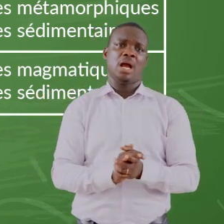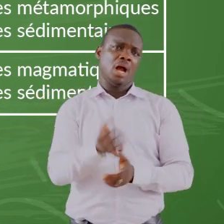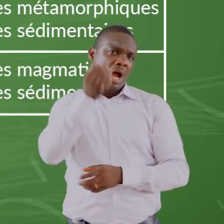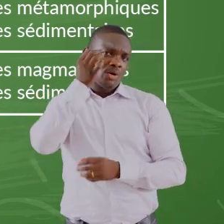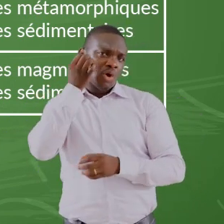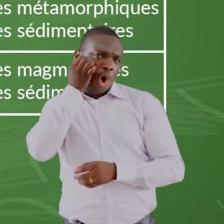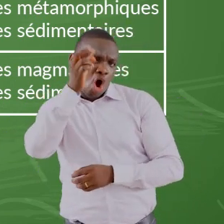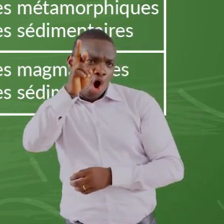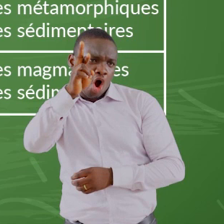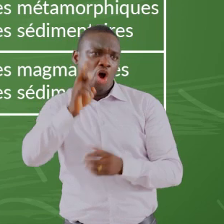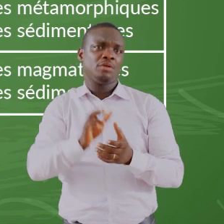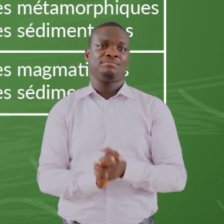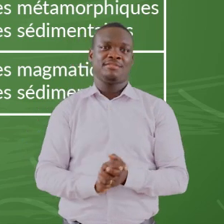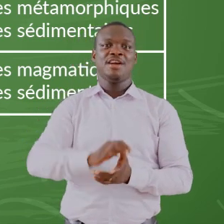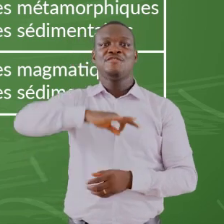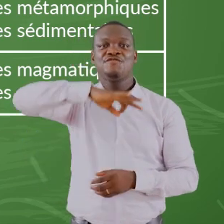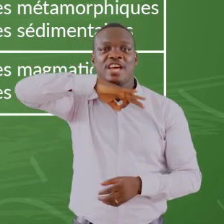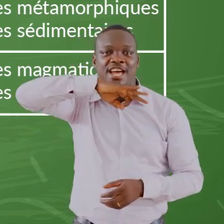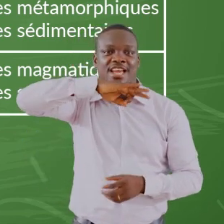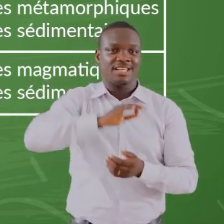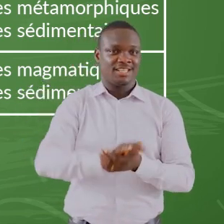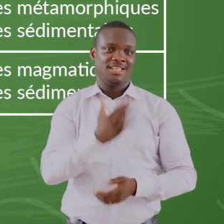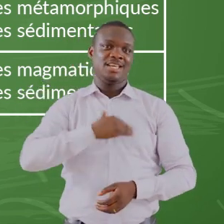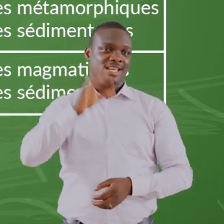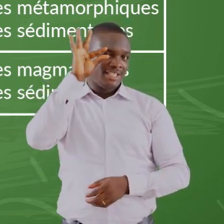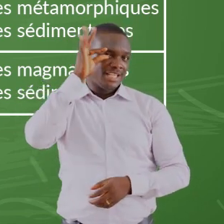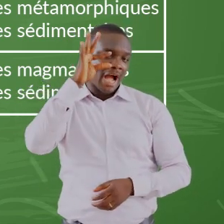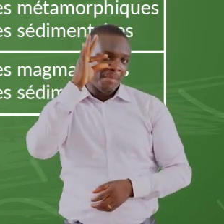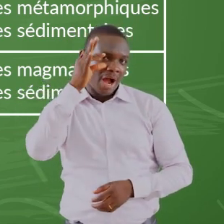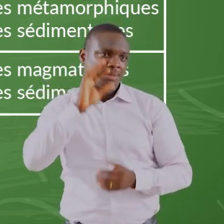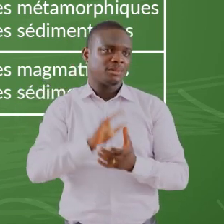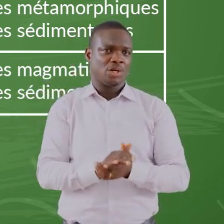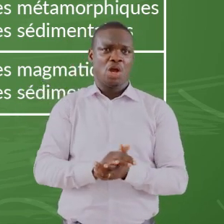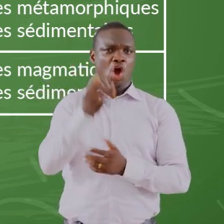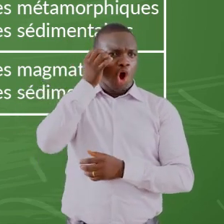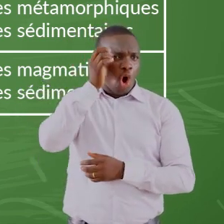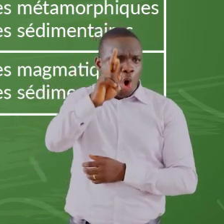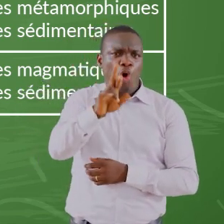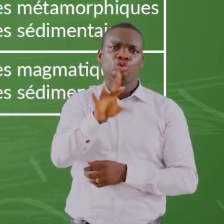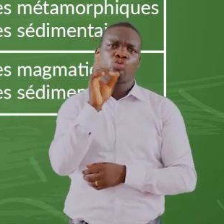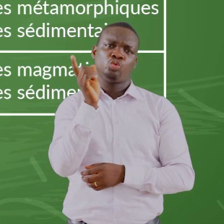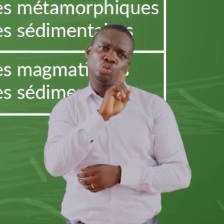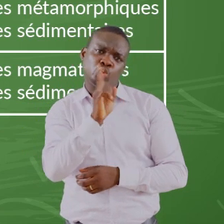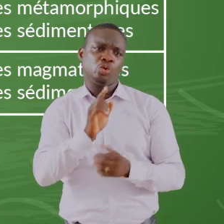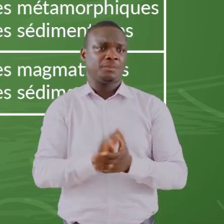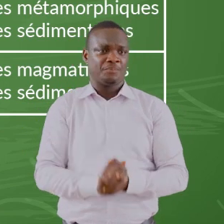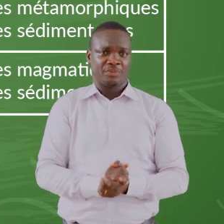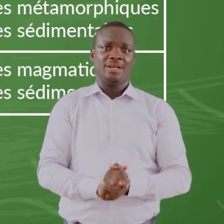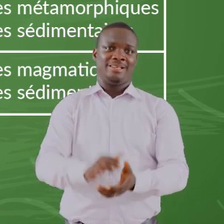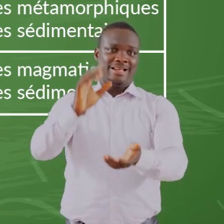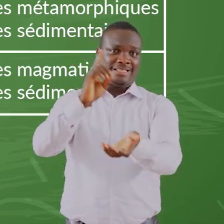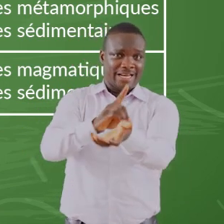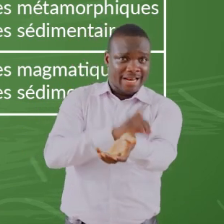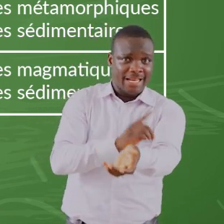avons l'or, le fer, le diamant. L'or se rencontre à Danané,